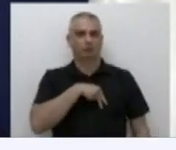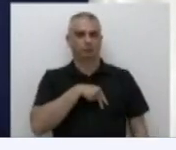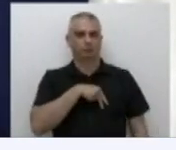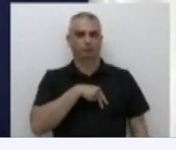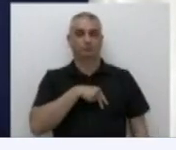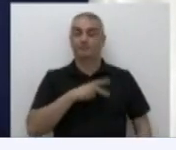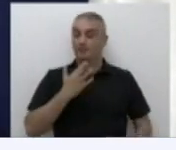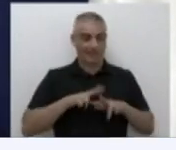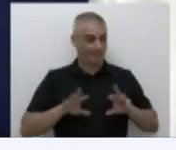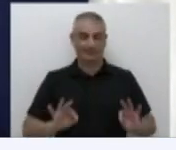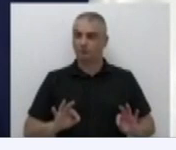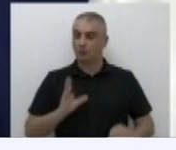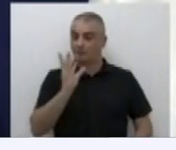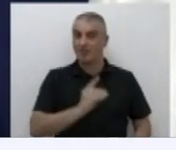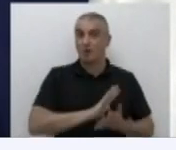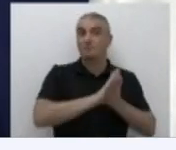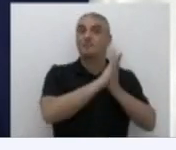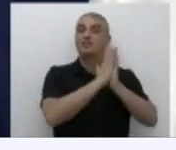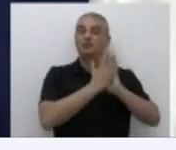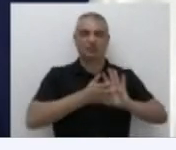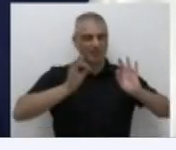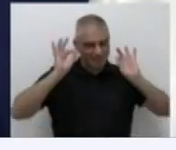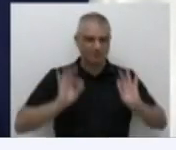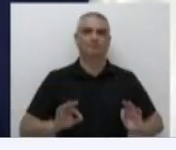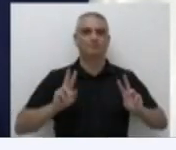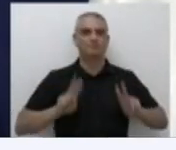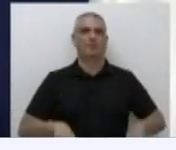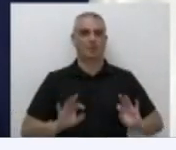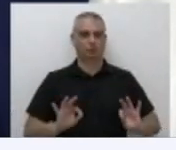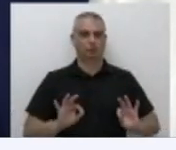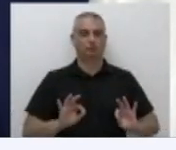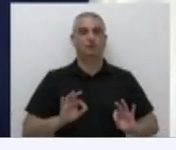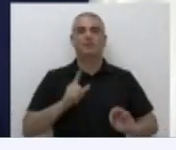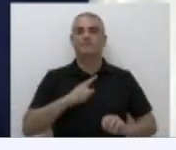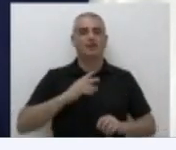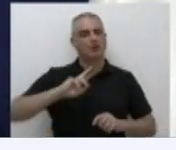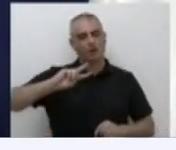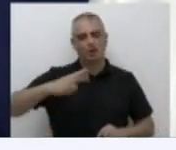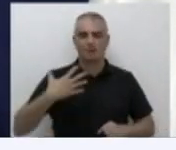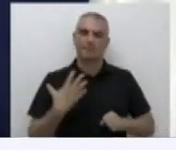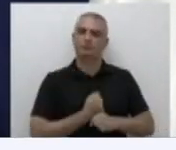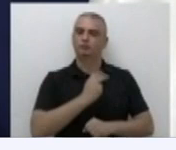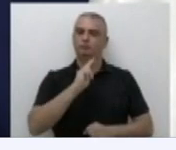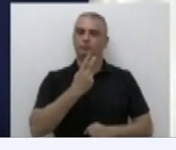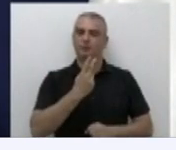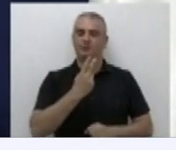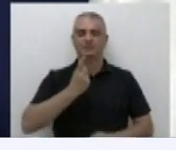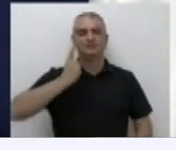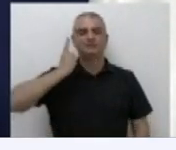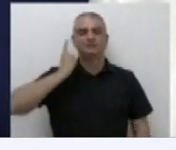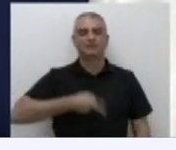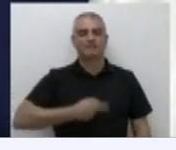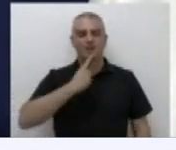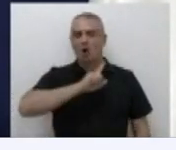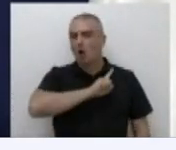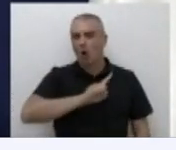ومسؤولية لكي يتغير الواقع في الجنوب بشكل جذري، ونحقق